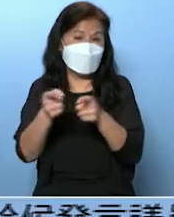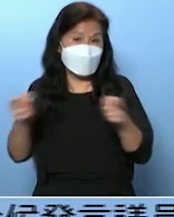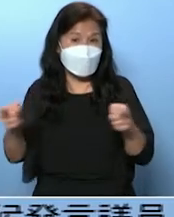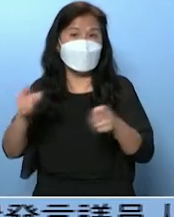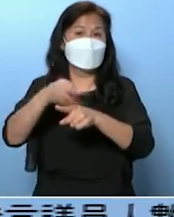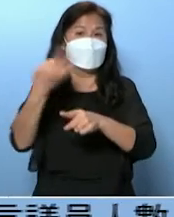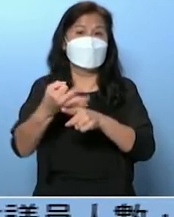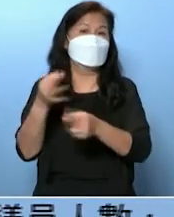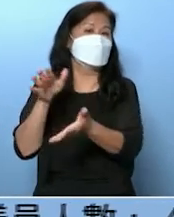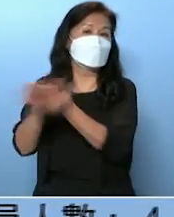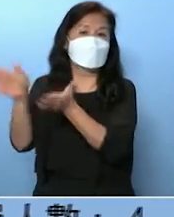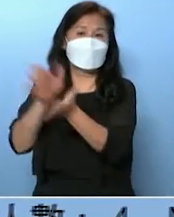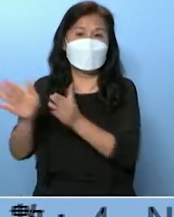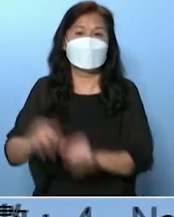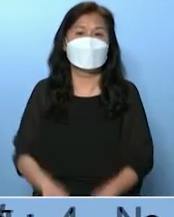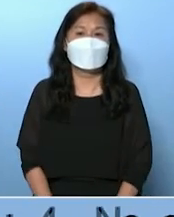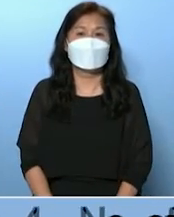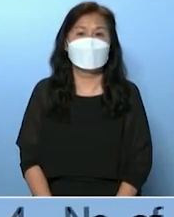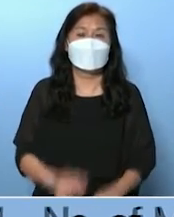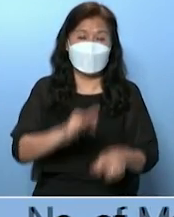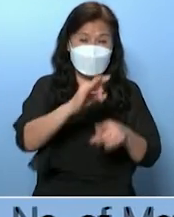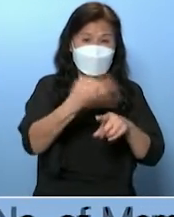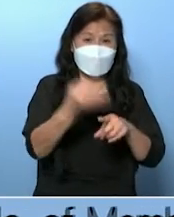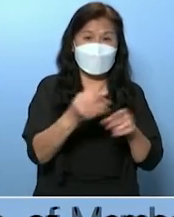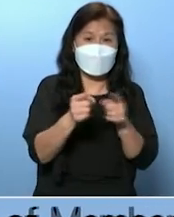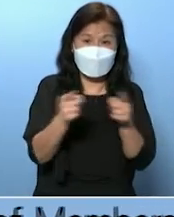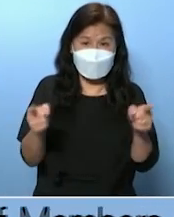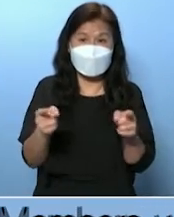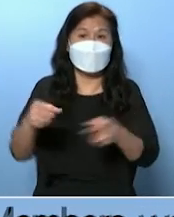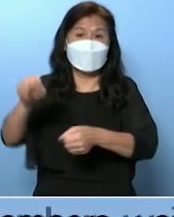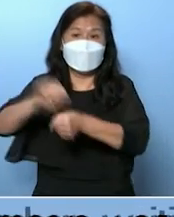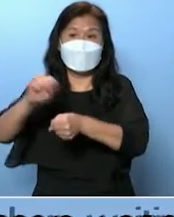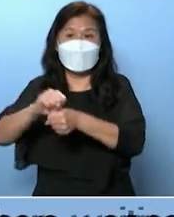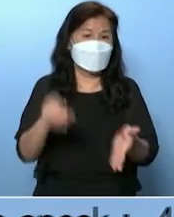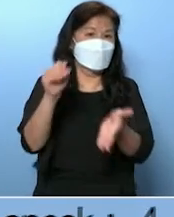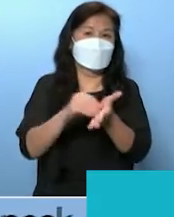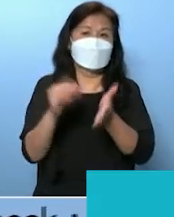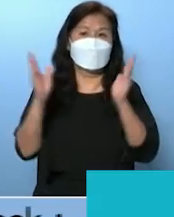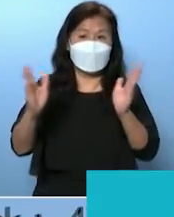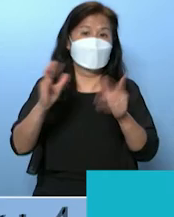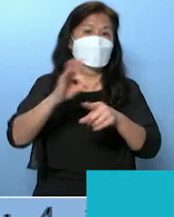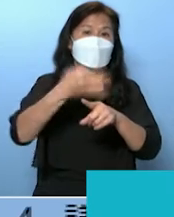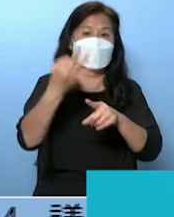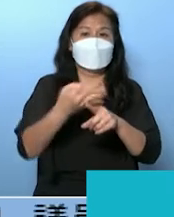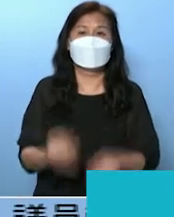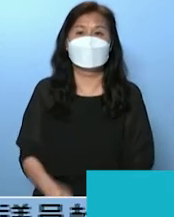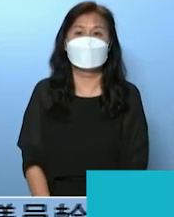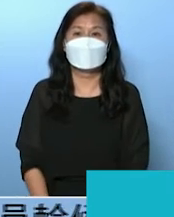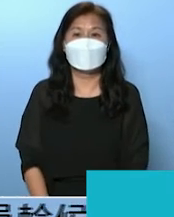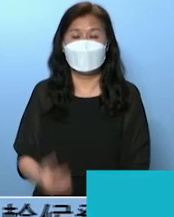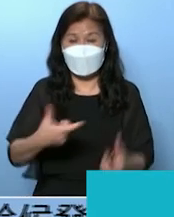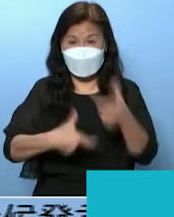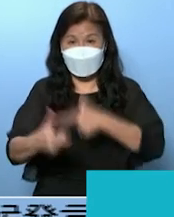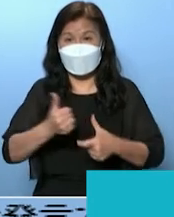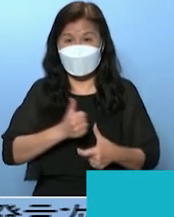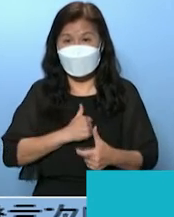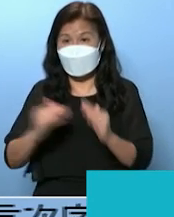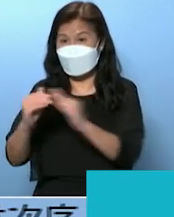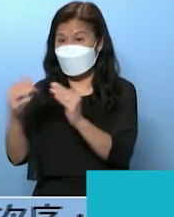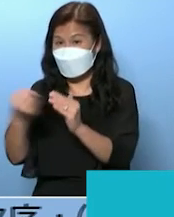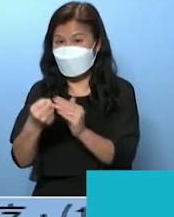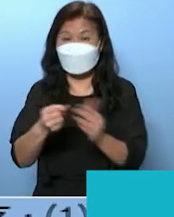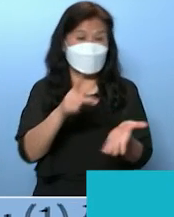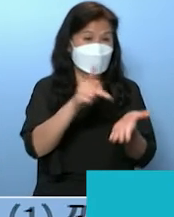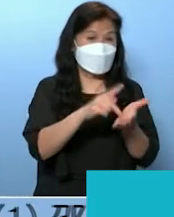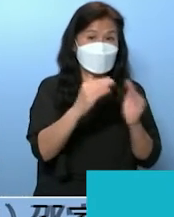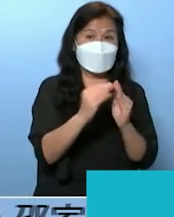排，讓條例的3個月短期性質是更加清晰。司長亦都接納讓業主和租戶在